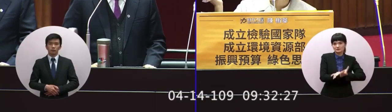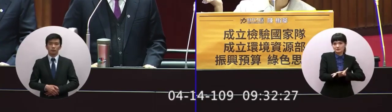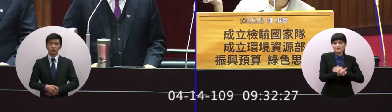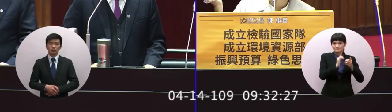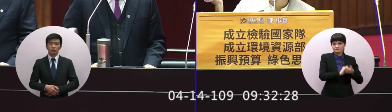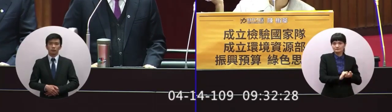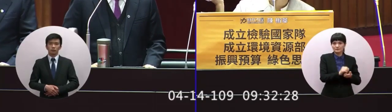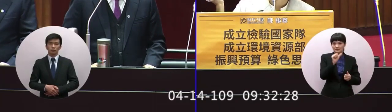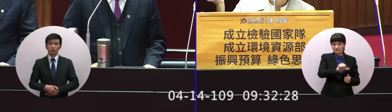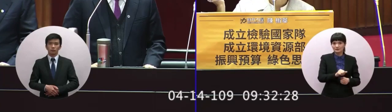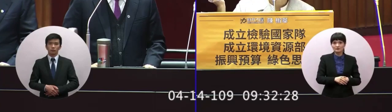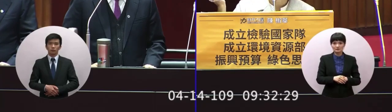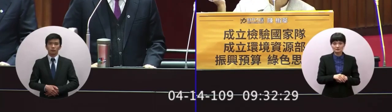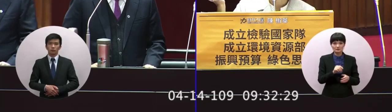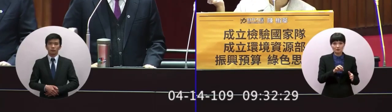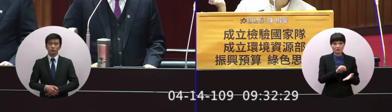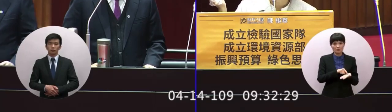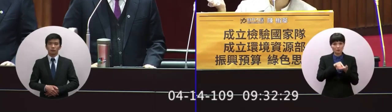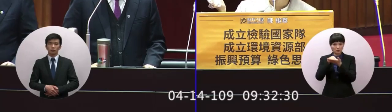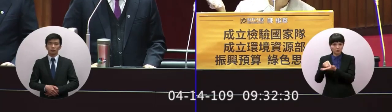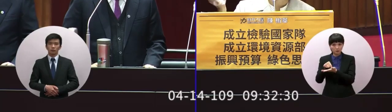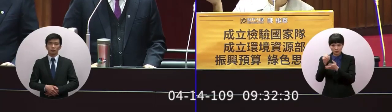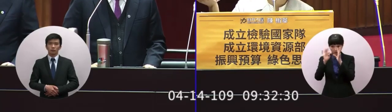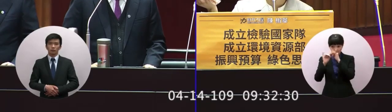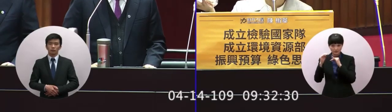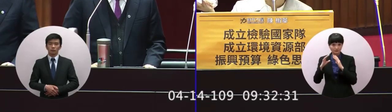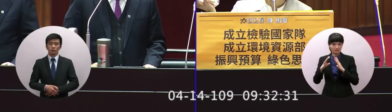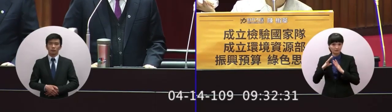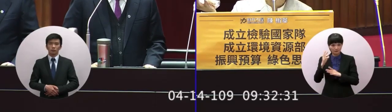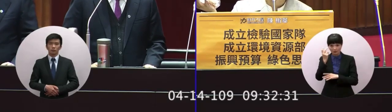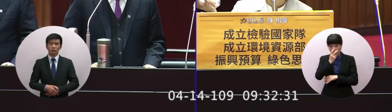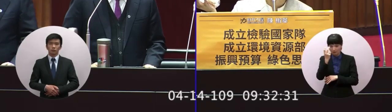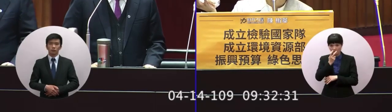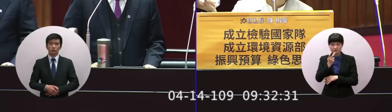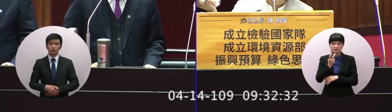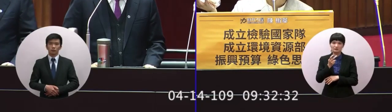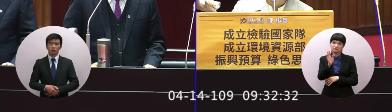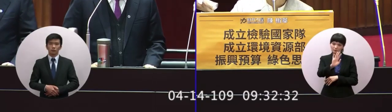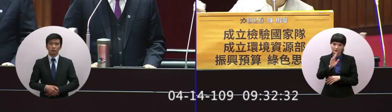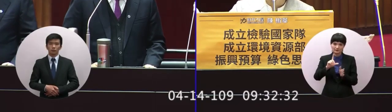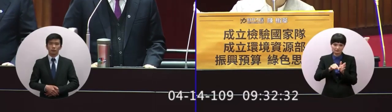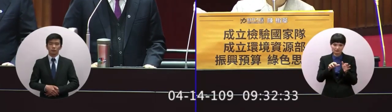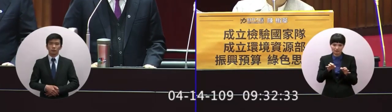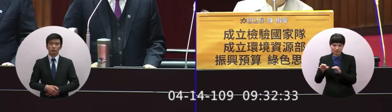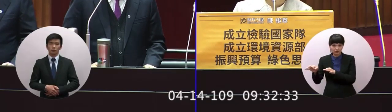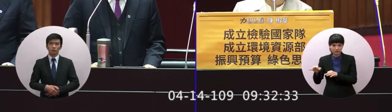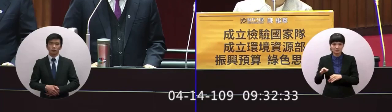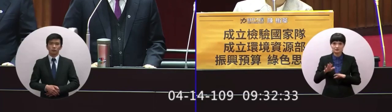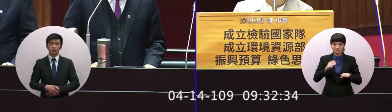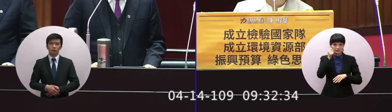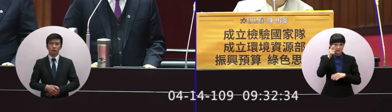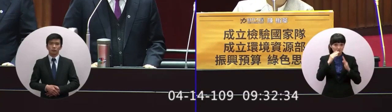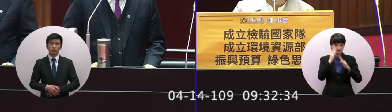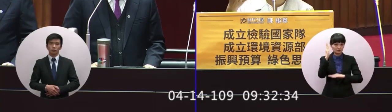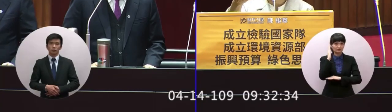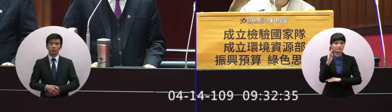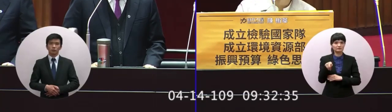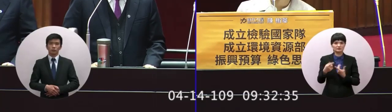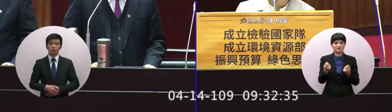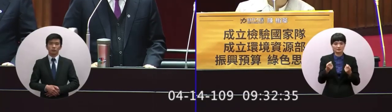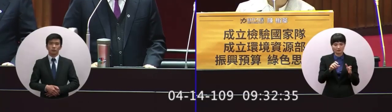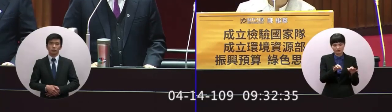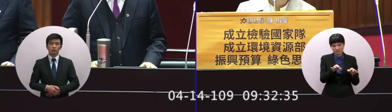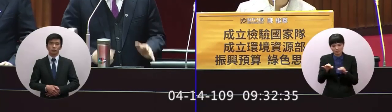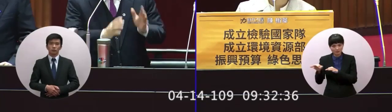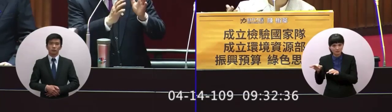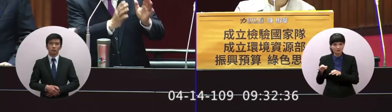这次台南市政府这个废弃污染就是送检调单位，好，那拖延整个调查，那这里就是要